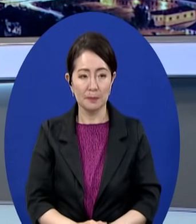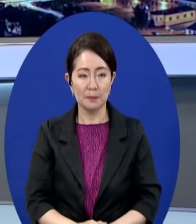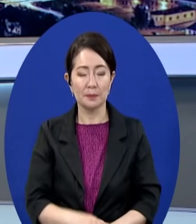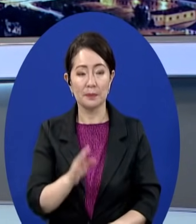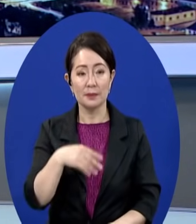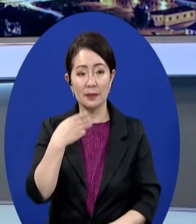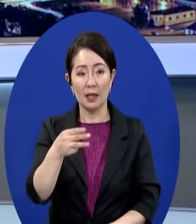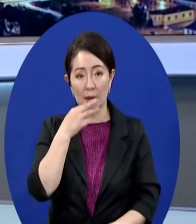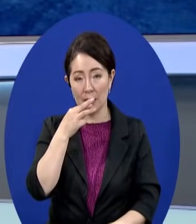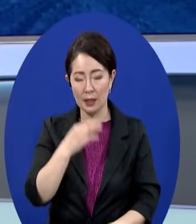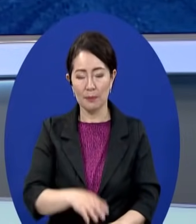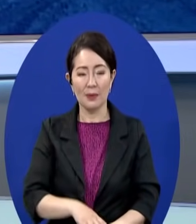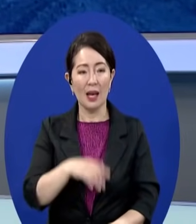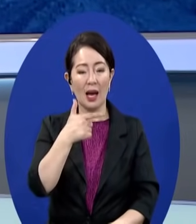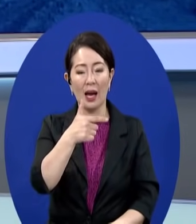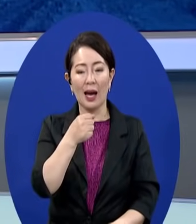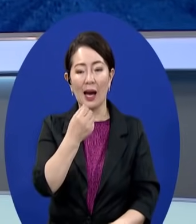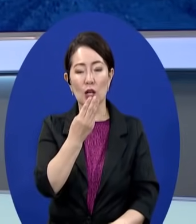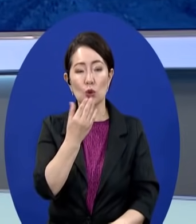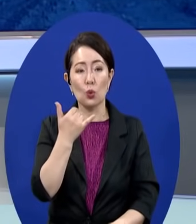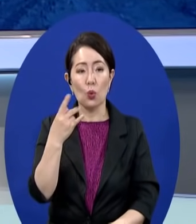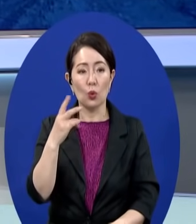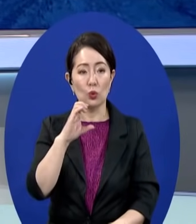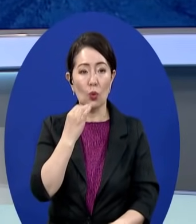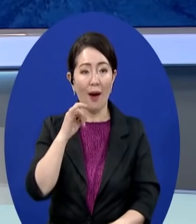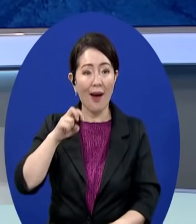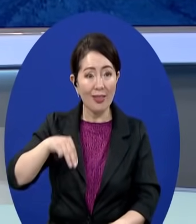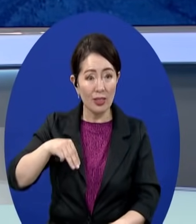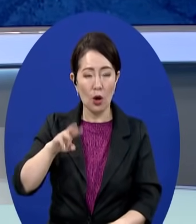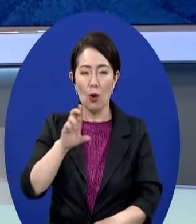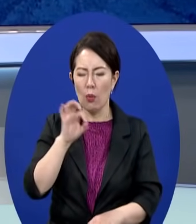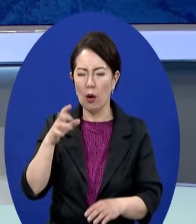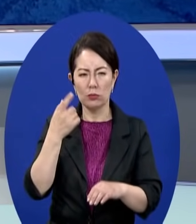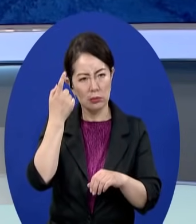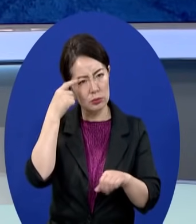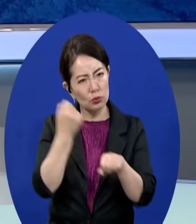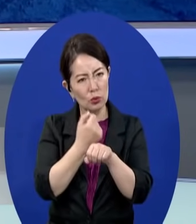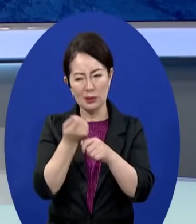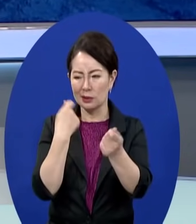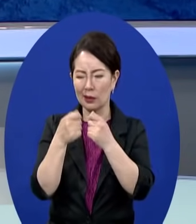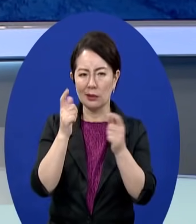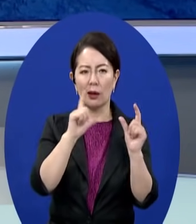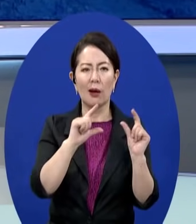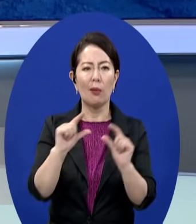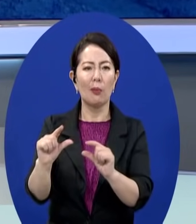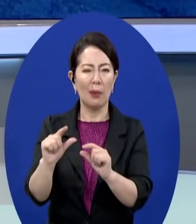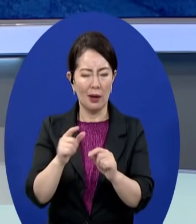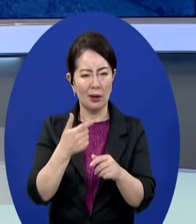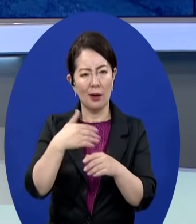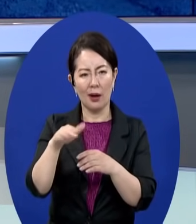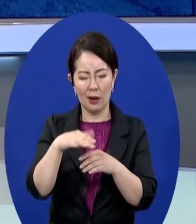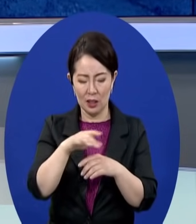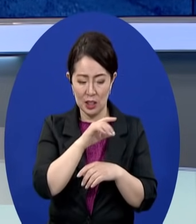Дараагийн мэдээ танилцуулъя. Гашуун сухай бомтоор гарах нүүрс тээврийн тоо хэмжээ бага хэвээр байна. Шивээ хөрөн гашуун сухай зэрэг хилийн голох